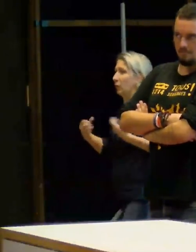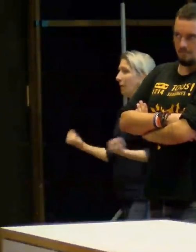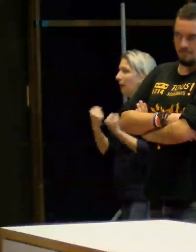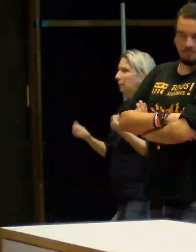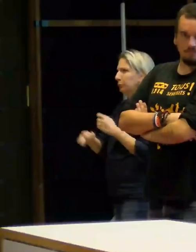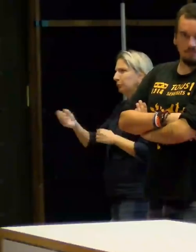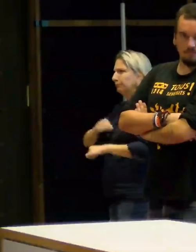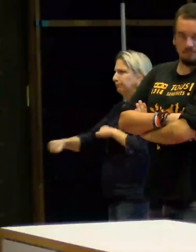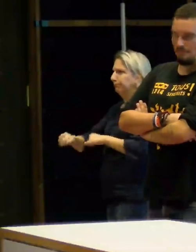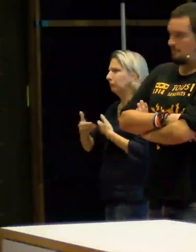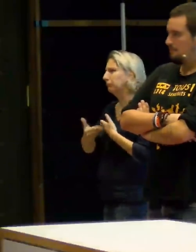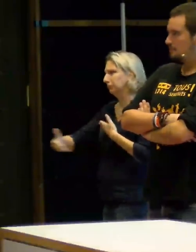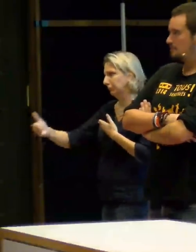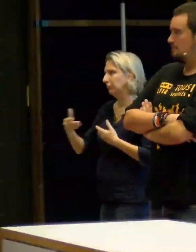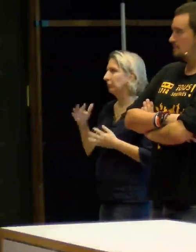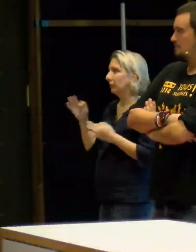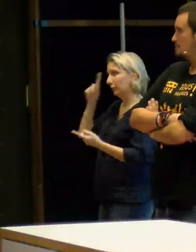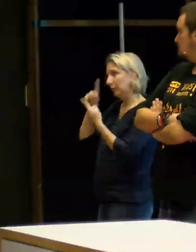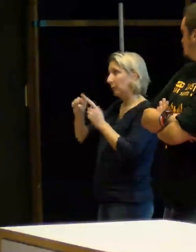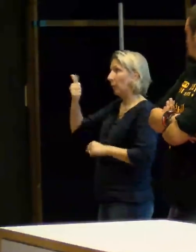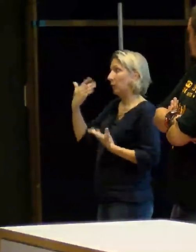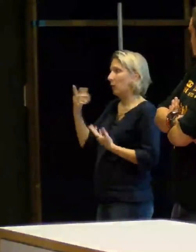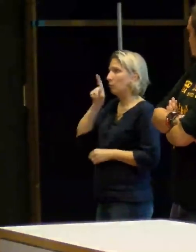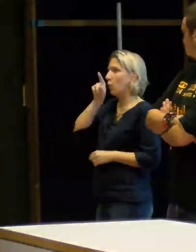question des poules élevées en cage de batterie.